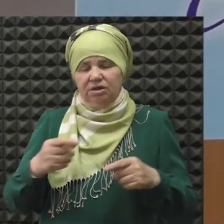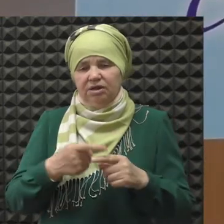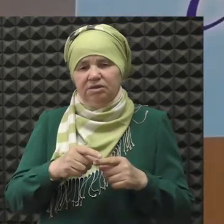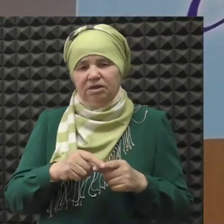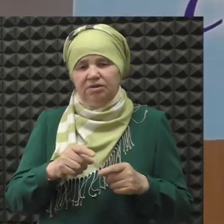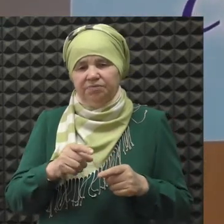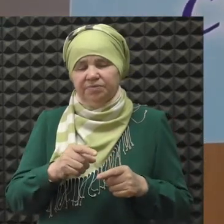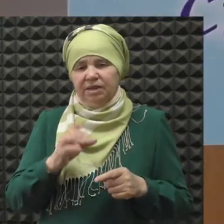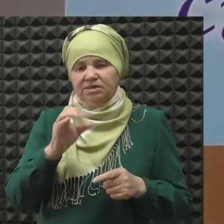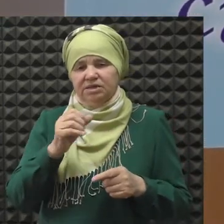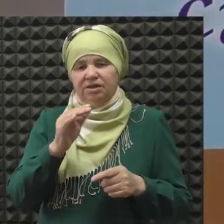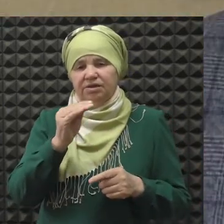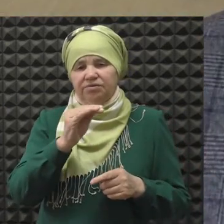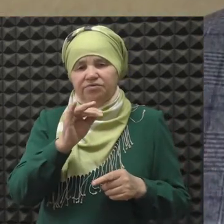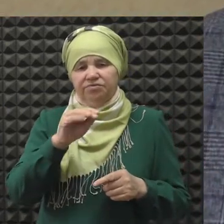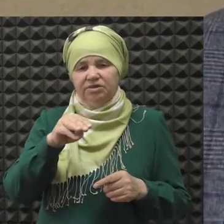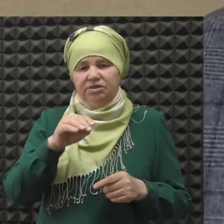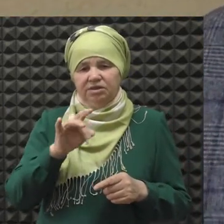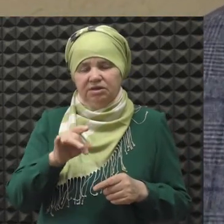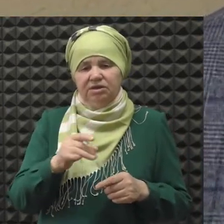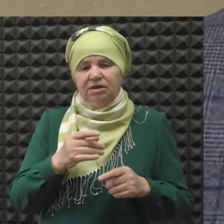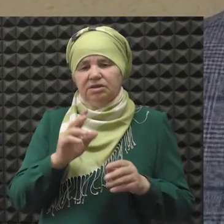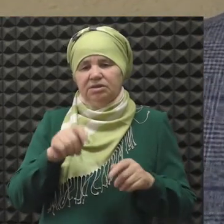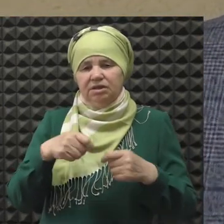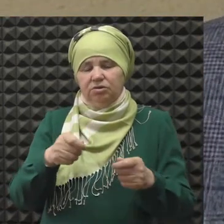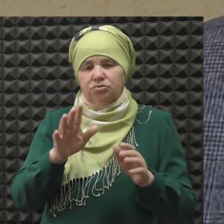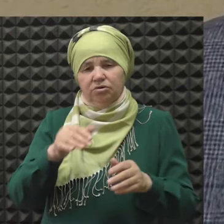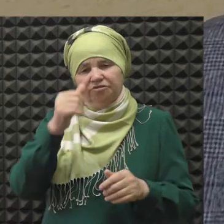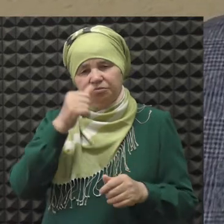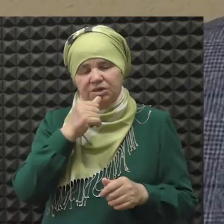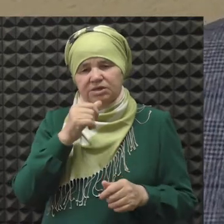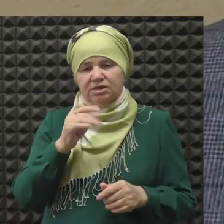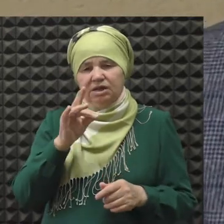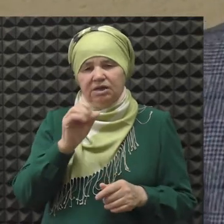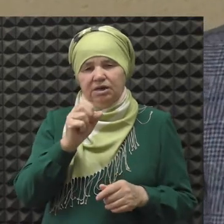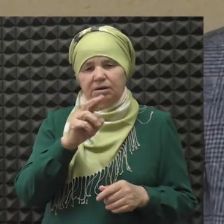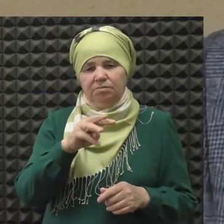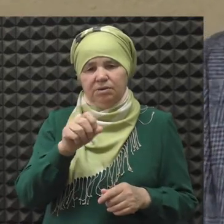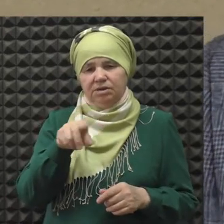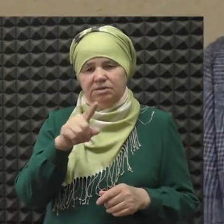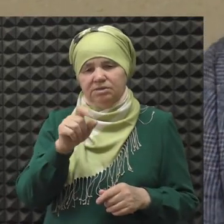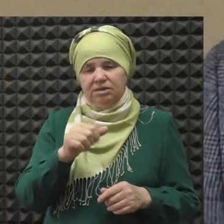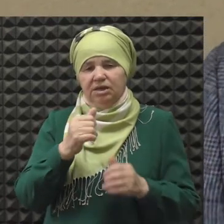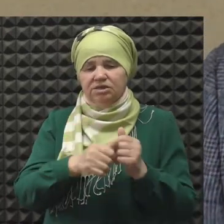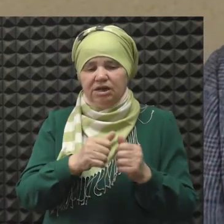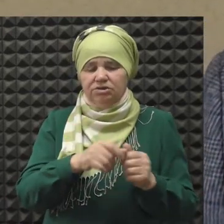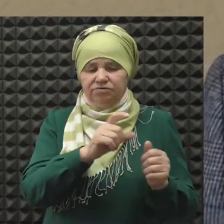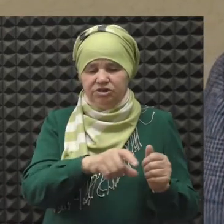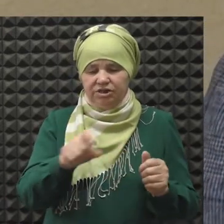садаки. Это садака фитр, это пожертвование дается только в месяц Рамадан, выплачивается оно с каждого члена